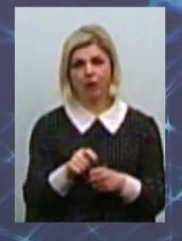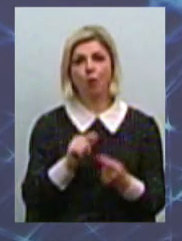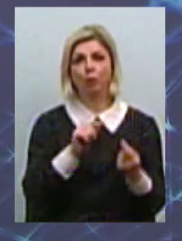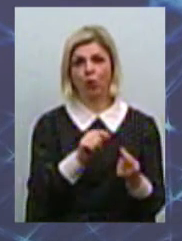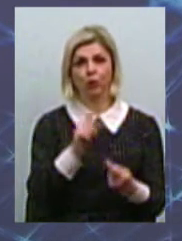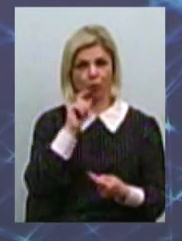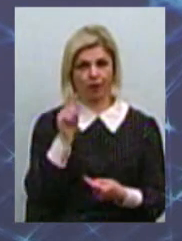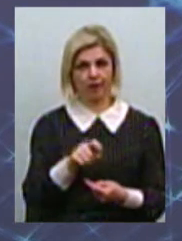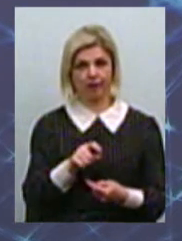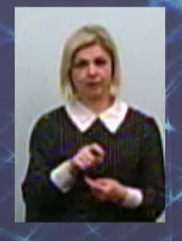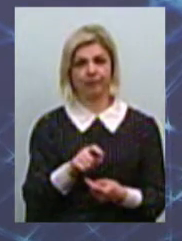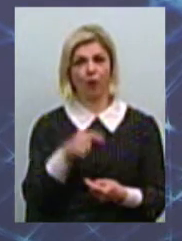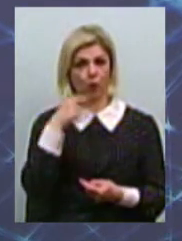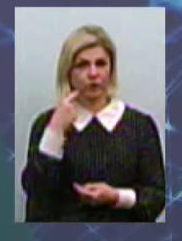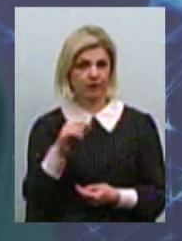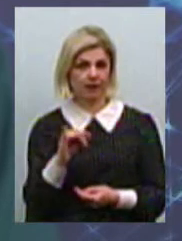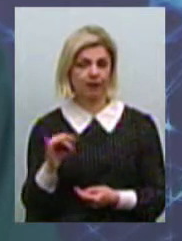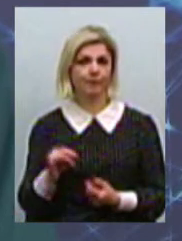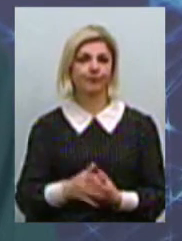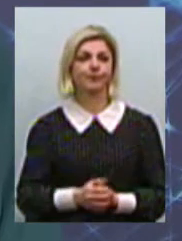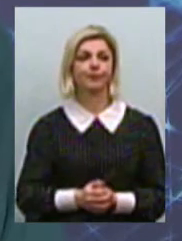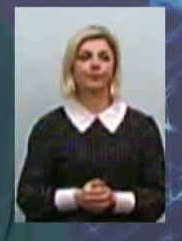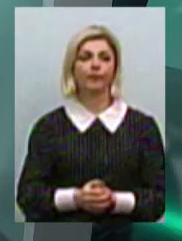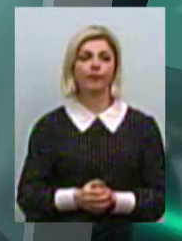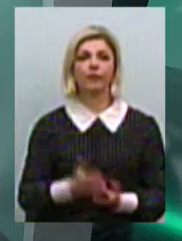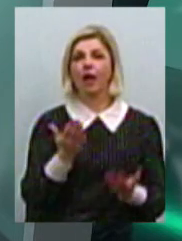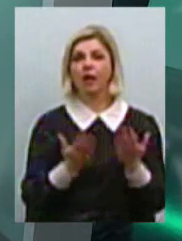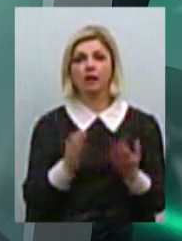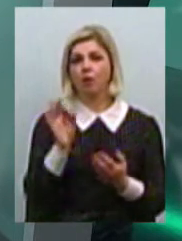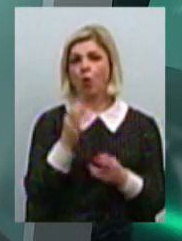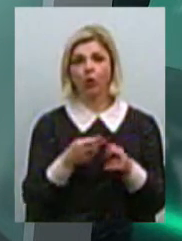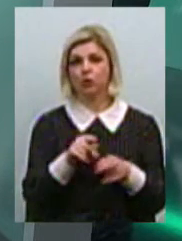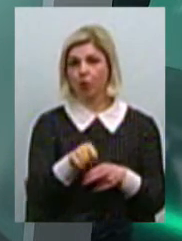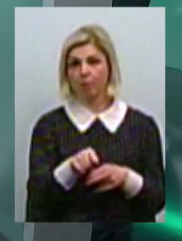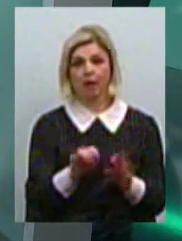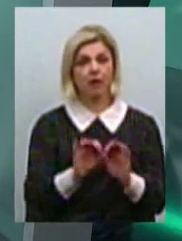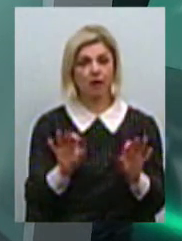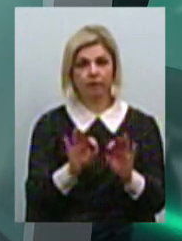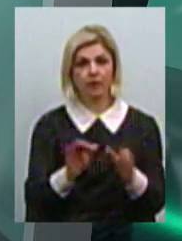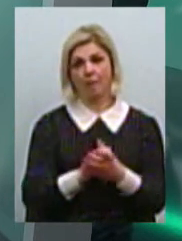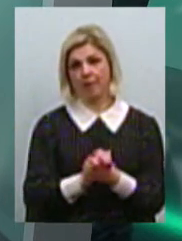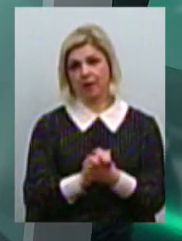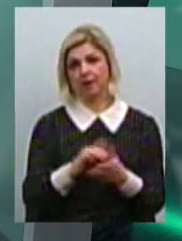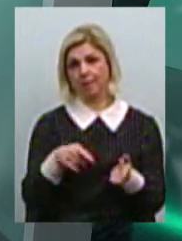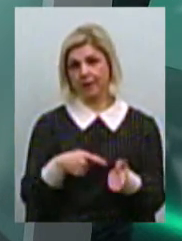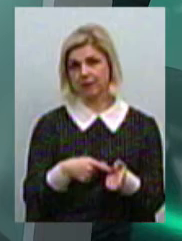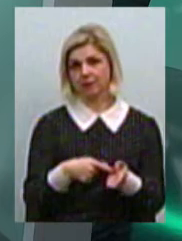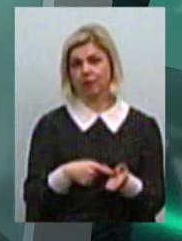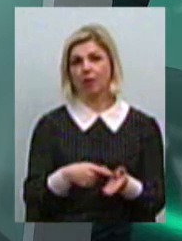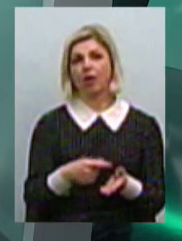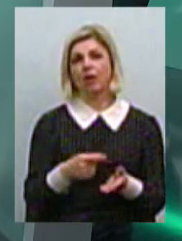України Росія. Ну, дійсно, okay, якщо про це не розповідати, то ось мирне місто, пройтися по